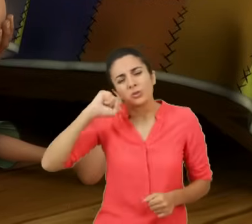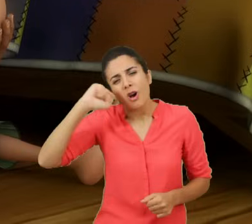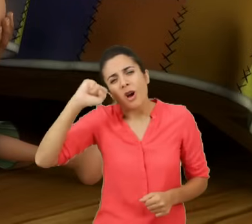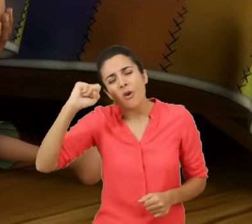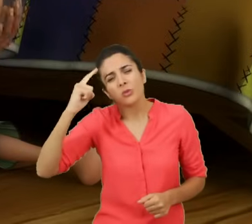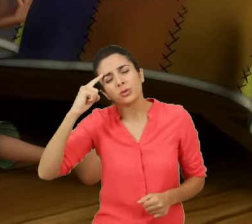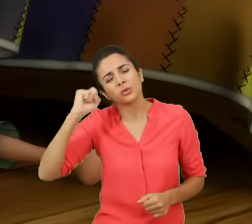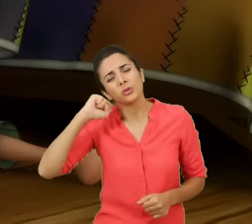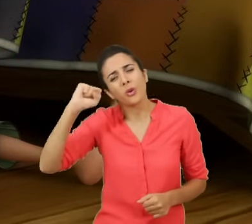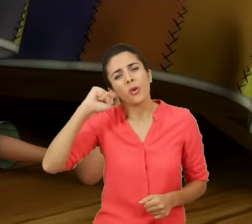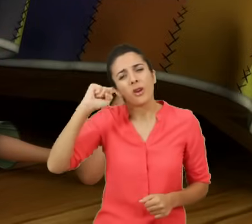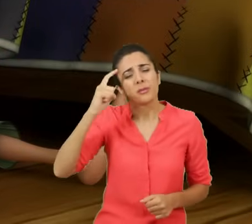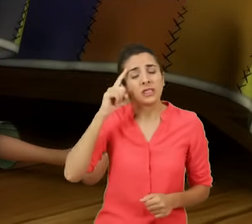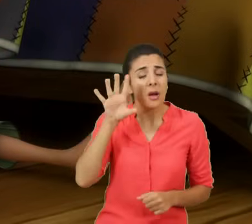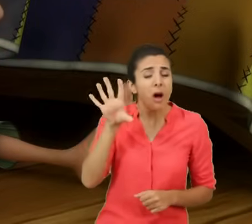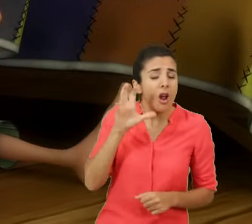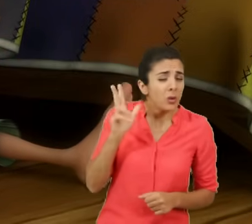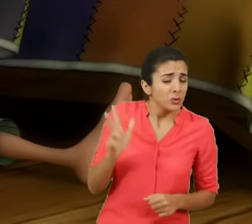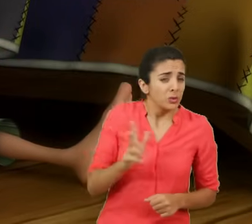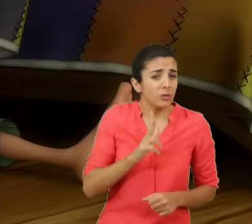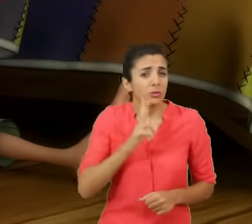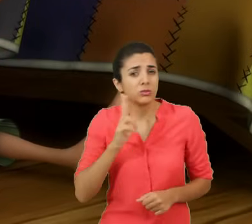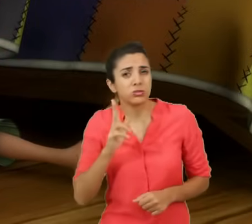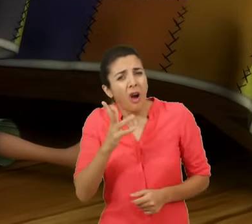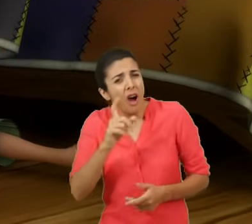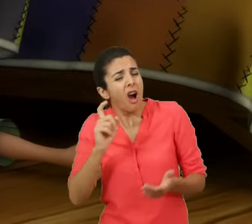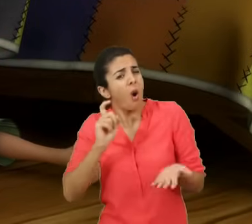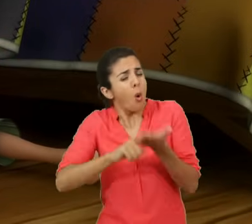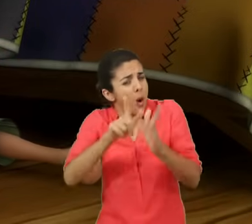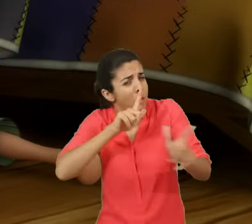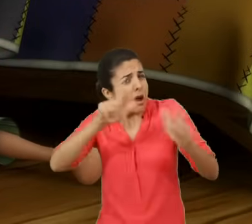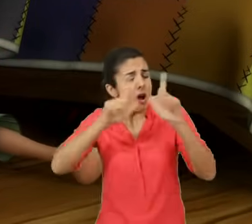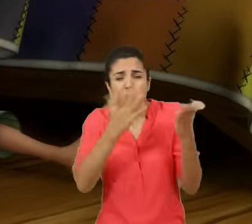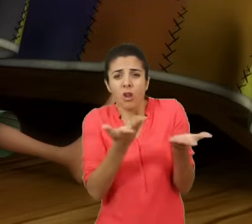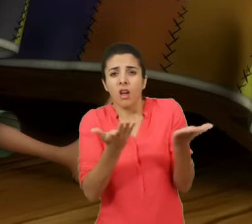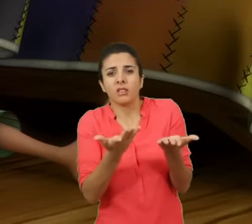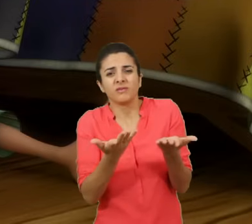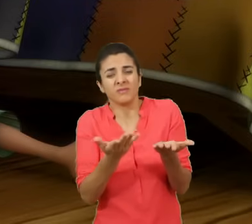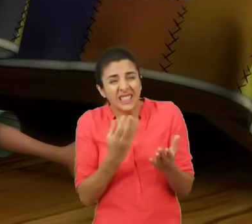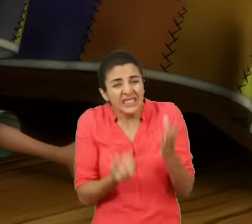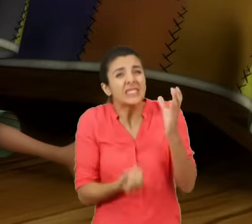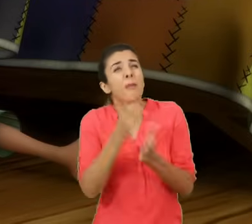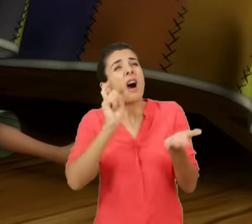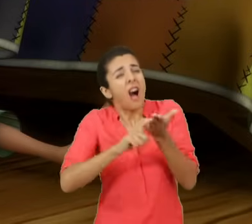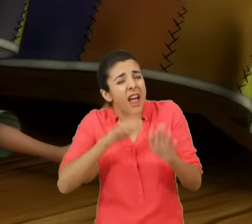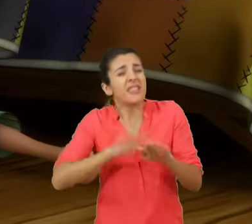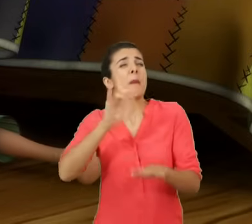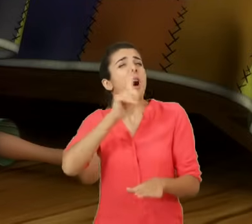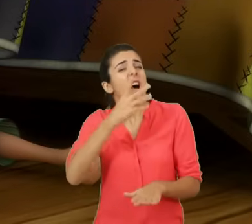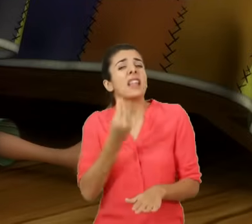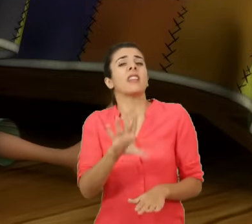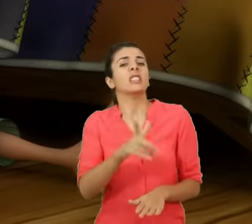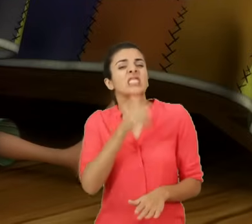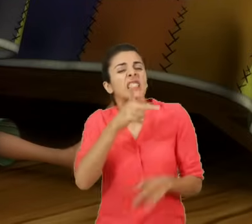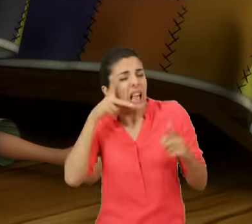Başım. Başım ağrıyor. Boğazda bas bas bağırıyor. Keşke sabahın köründe ötmesen.